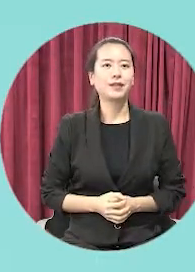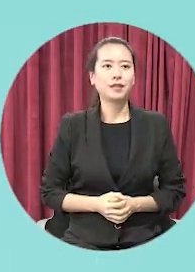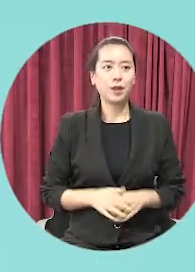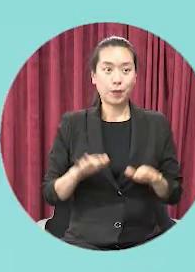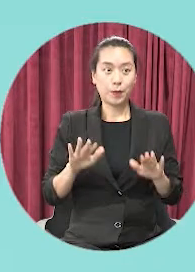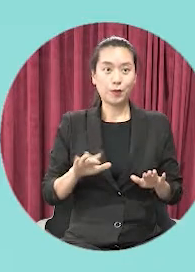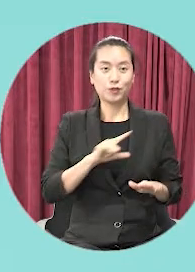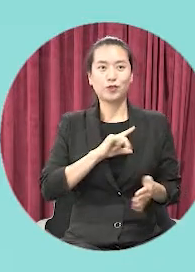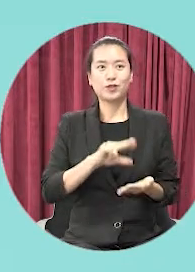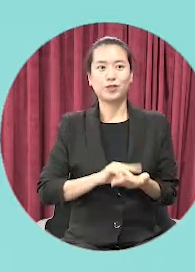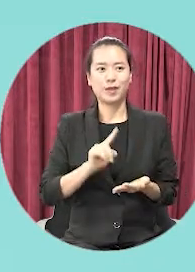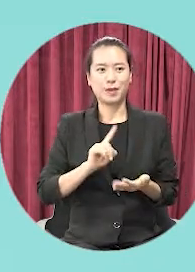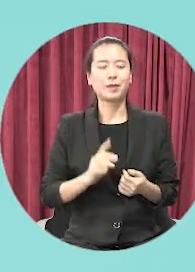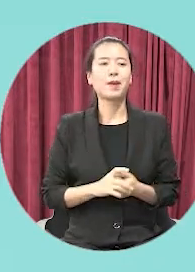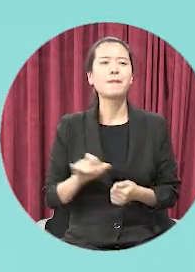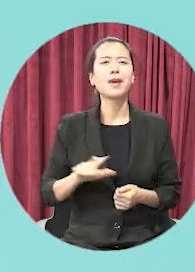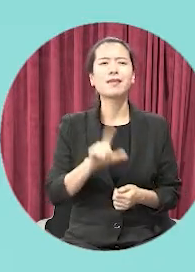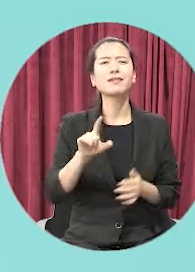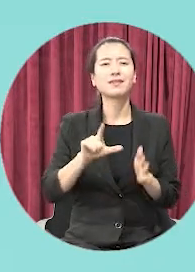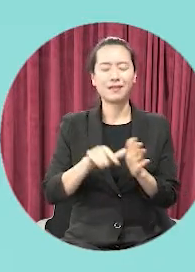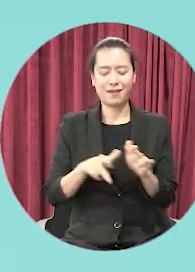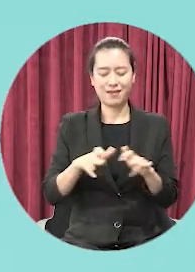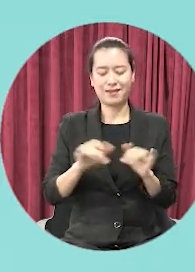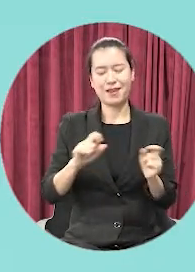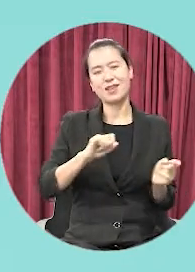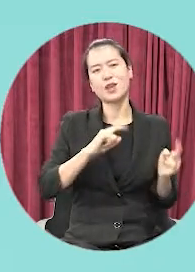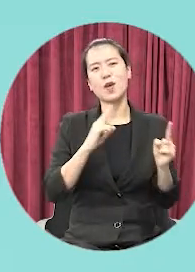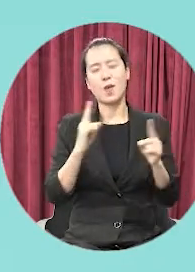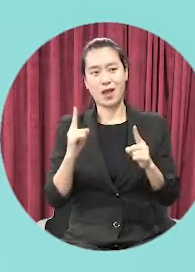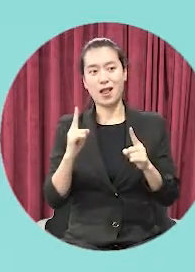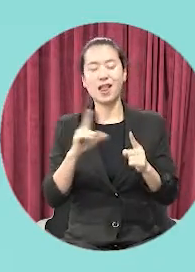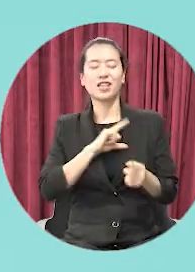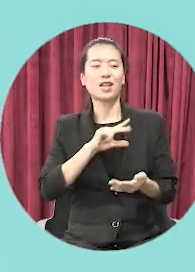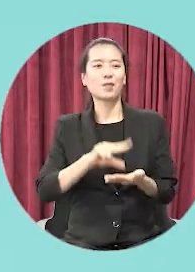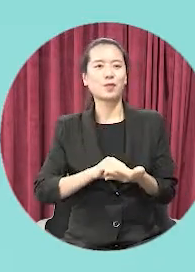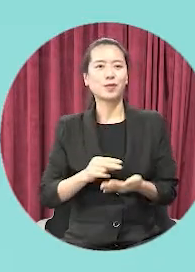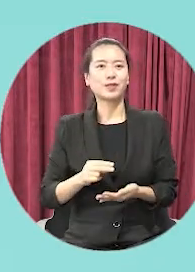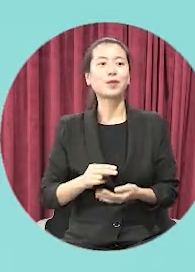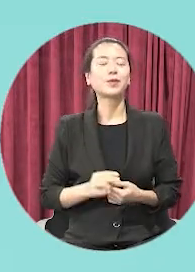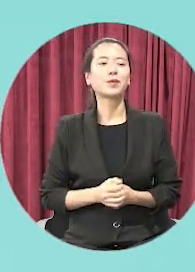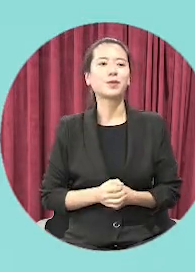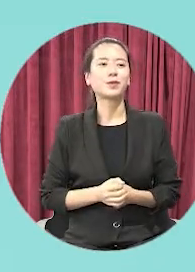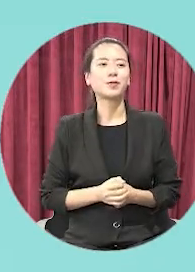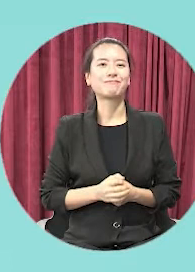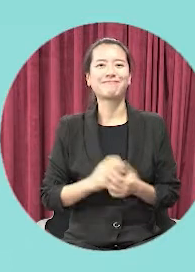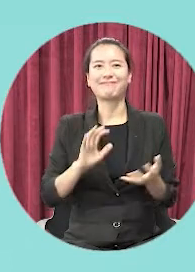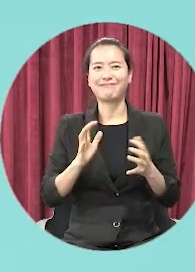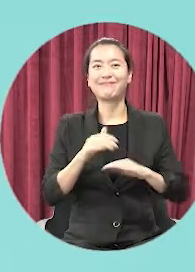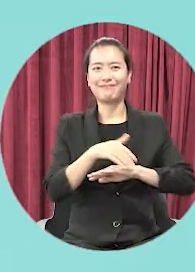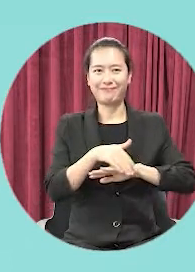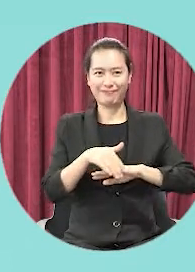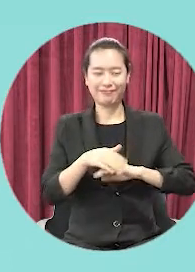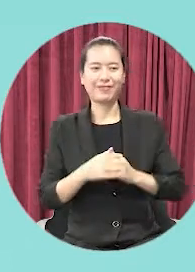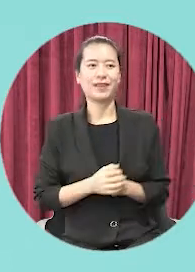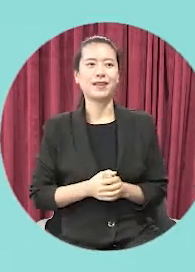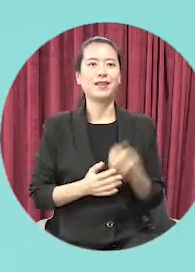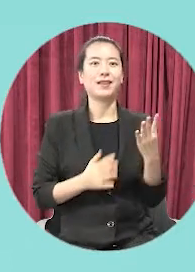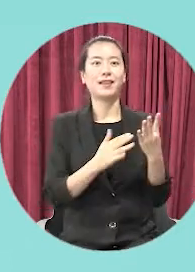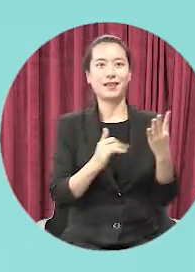팬데믹 시대의 장애인의 재활이라는 주제로 진행을 할 것인데요. 네 분의 아주